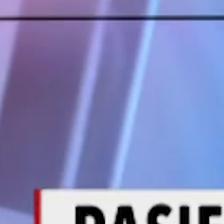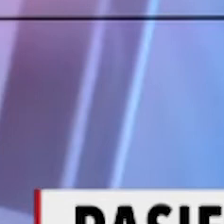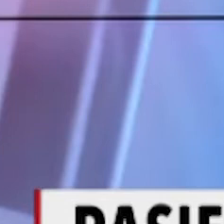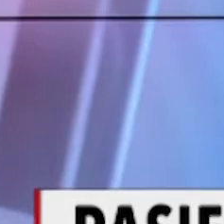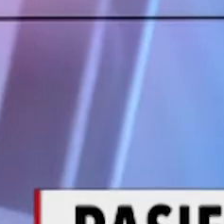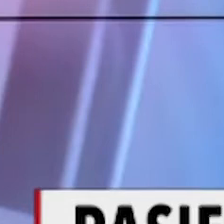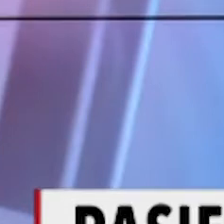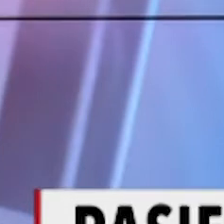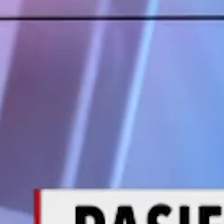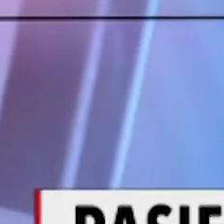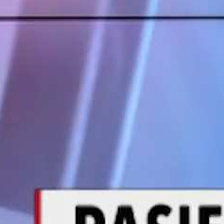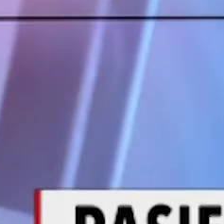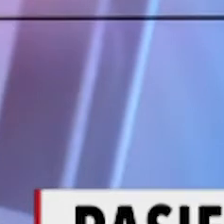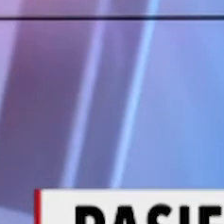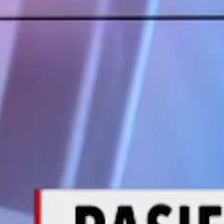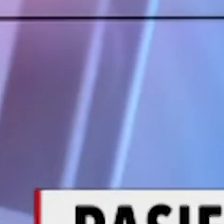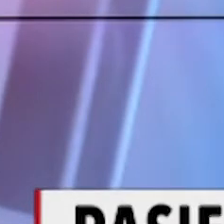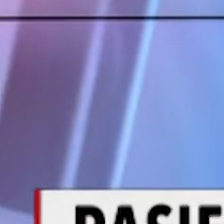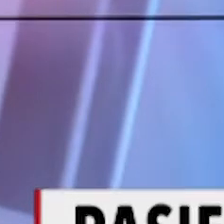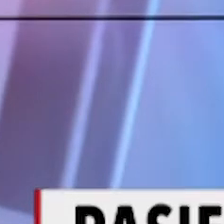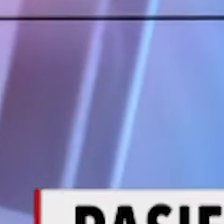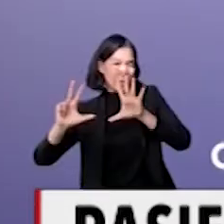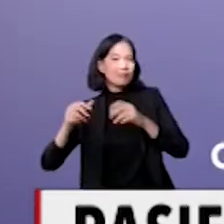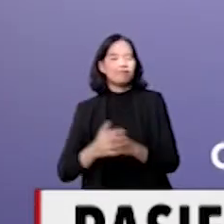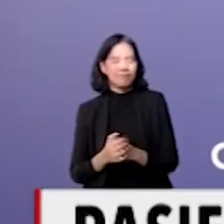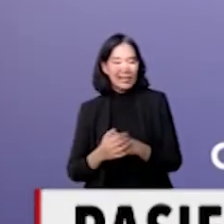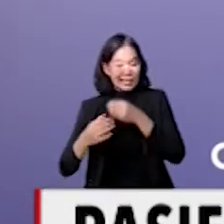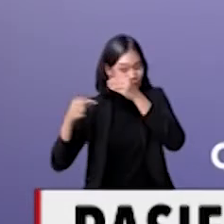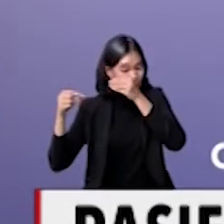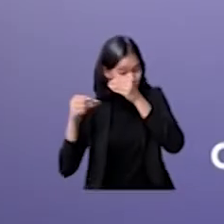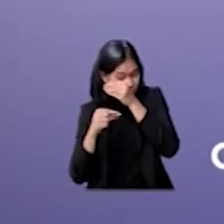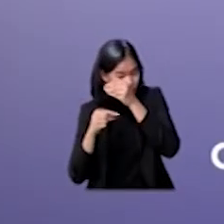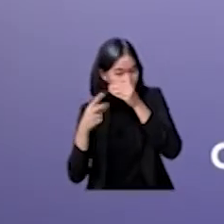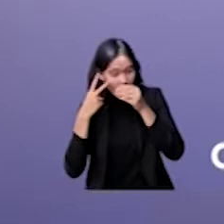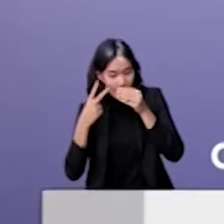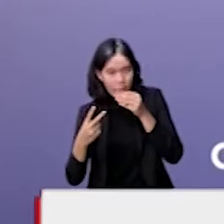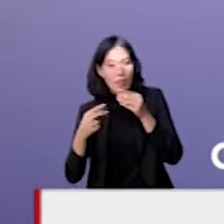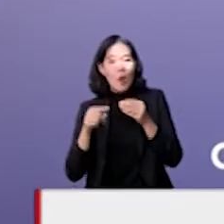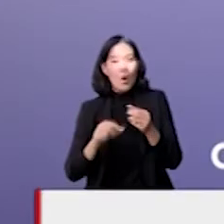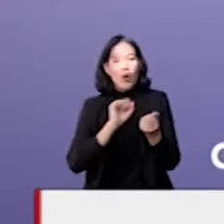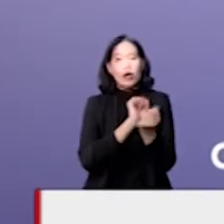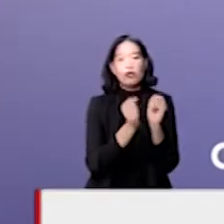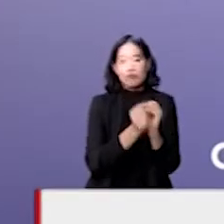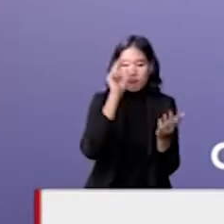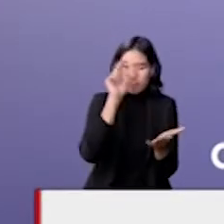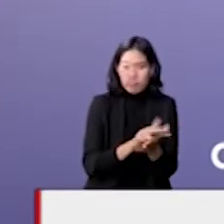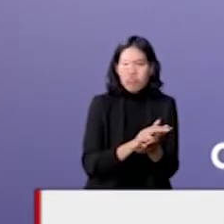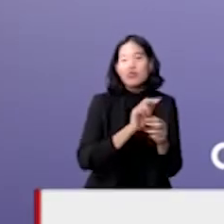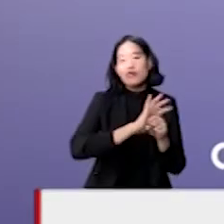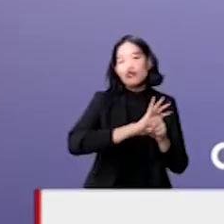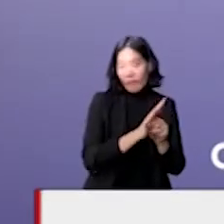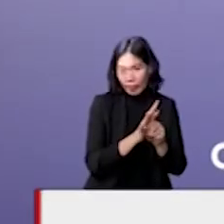masyarakat dan perangkat daerah dari pemeriksaan ini kemudian kita dapatkan kasus konfirmasi